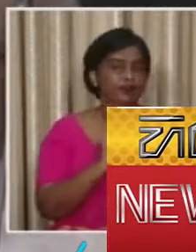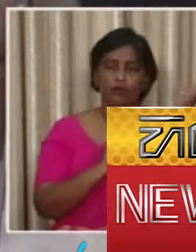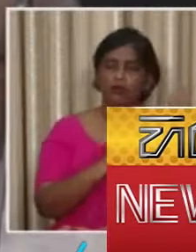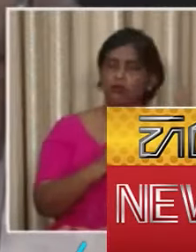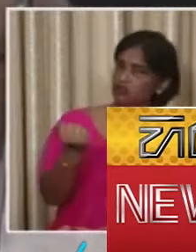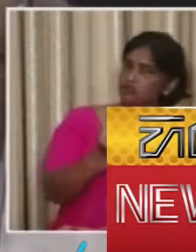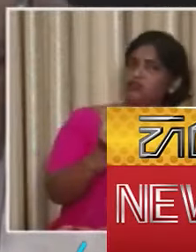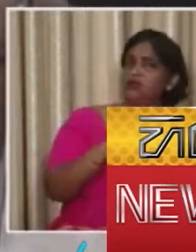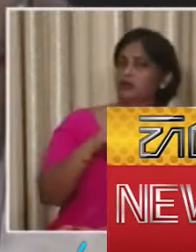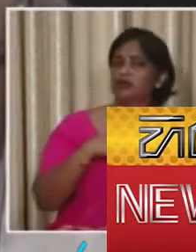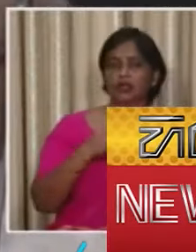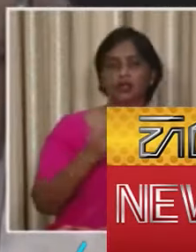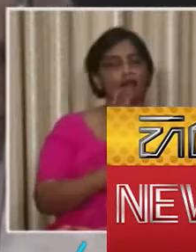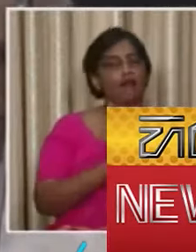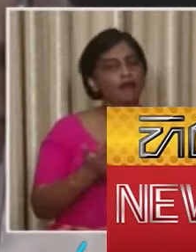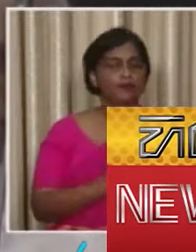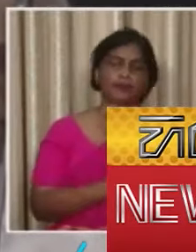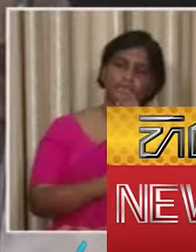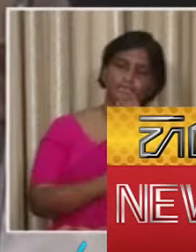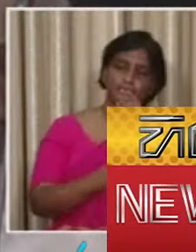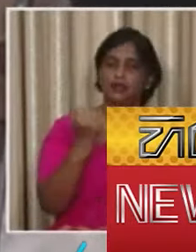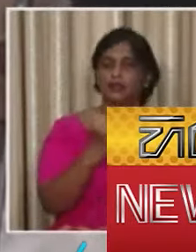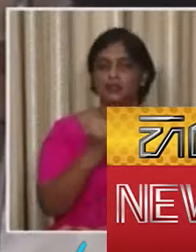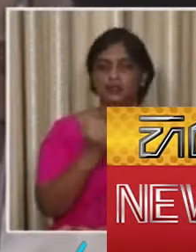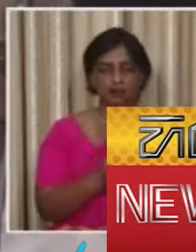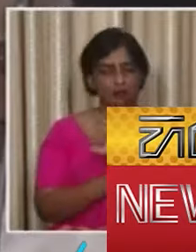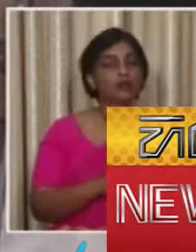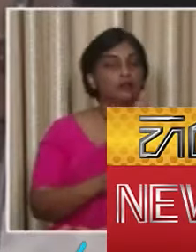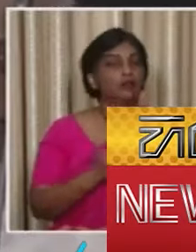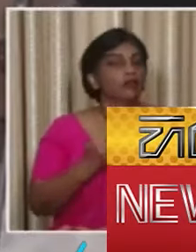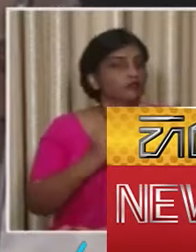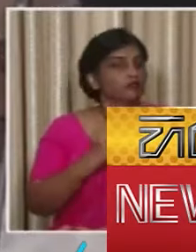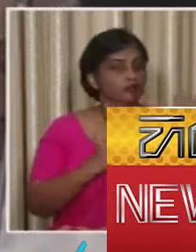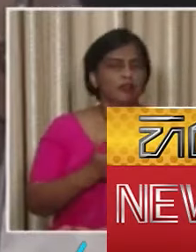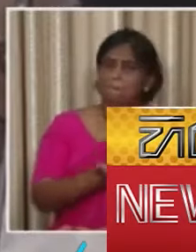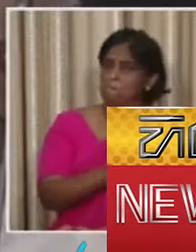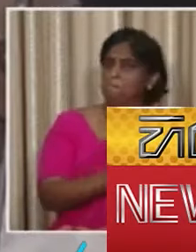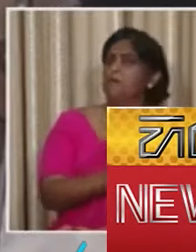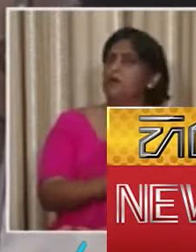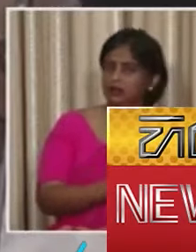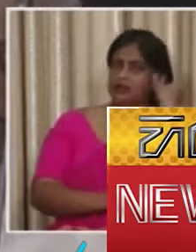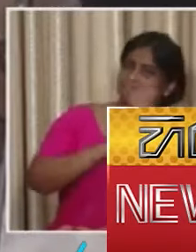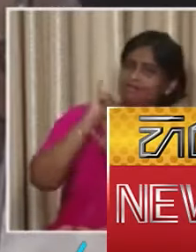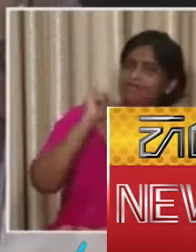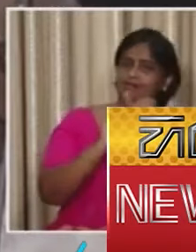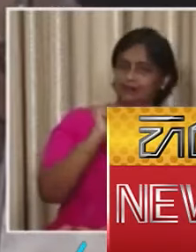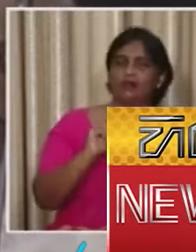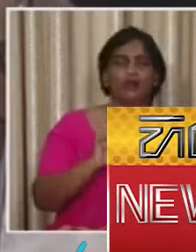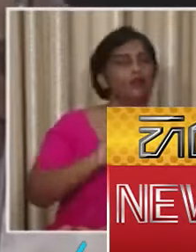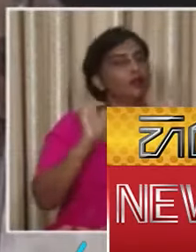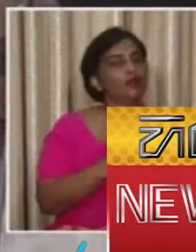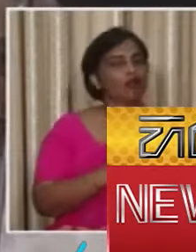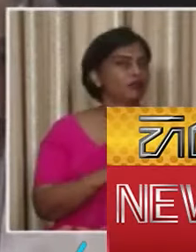ප්‍රසිද්ධියම සහය දැක්වුවා. තවත් සමහරු නිහඬව සහය දැක්වුවා. තව පිරිසක් දිගින් දිගටම බාධා කළා, විවේචනය කළා. මේ